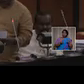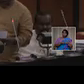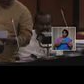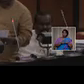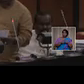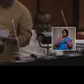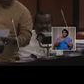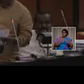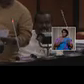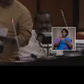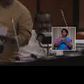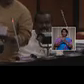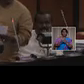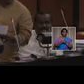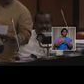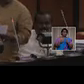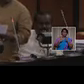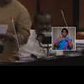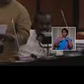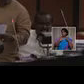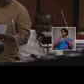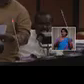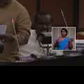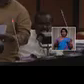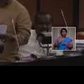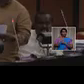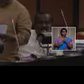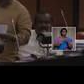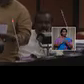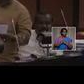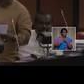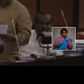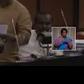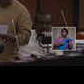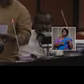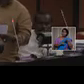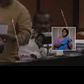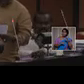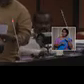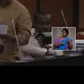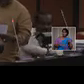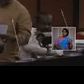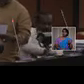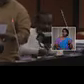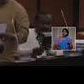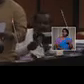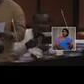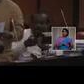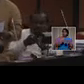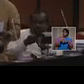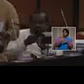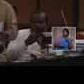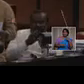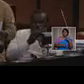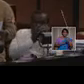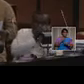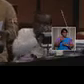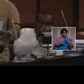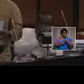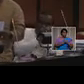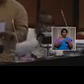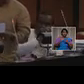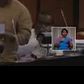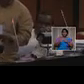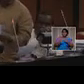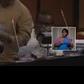அவர்களே, வடக்கு கிழக்கை பொறுத்தவரையில் விவசாயம், மீன்பிடி, கால்நடை வளர்ப்பு என உற்பத்தி துறைகள் காணப்படுகின்றன.